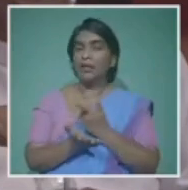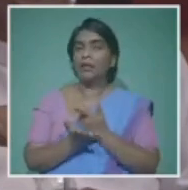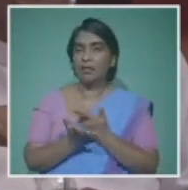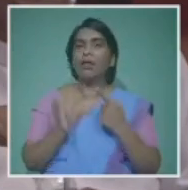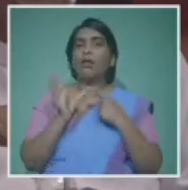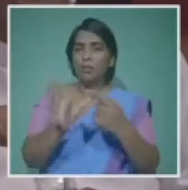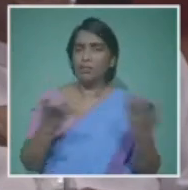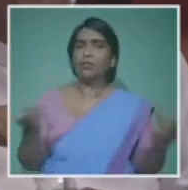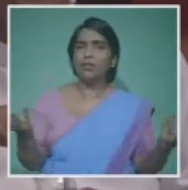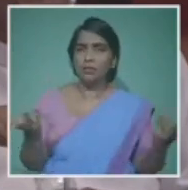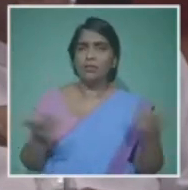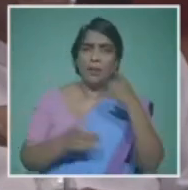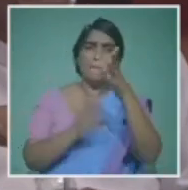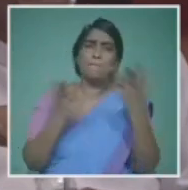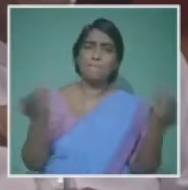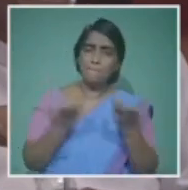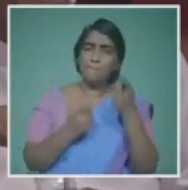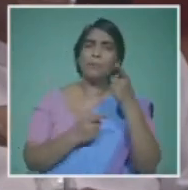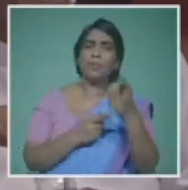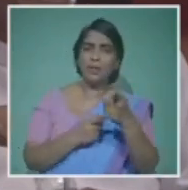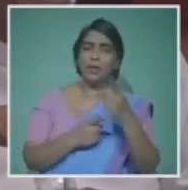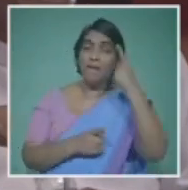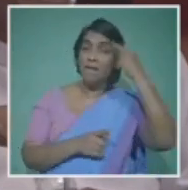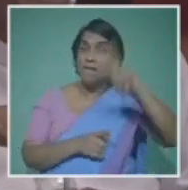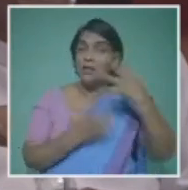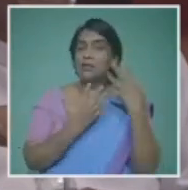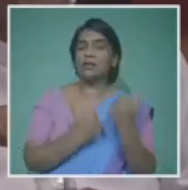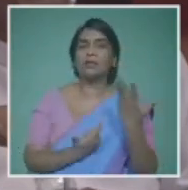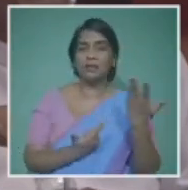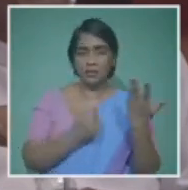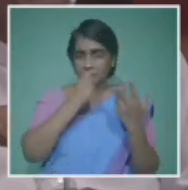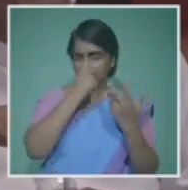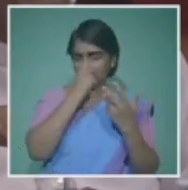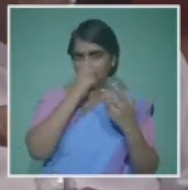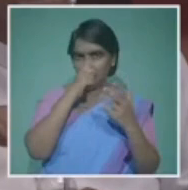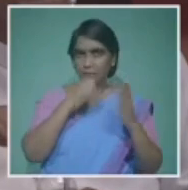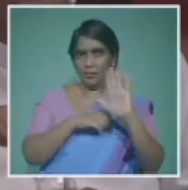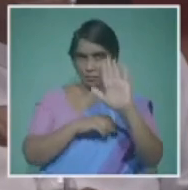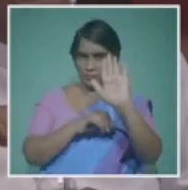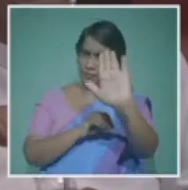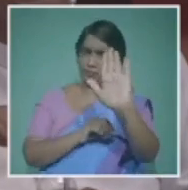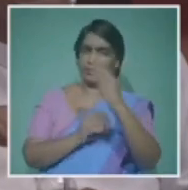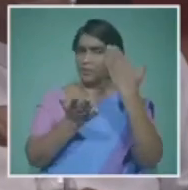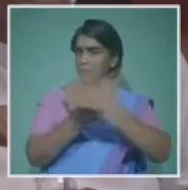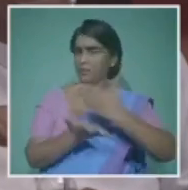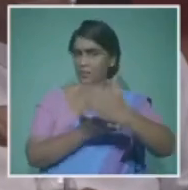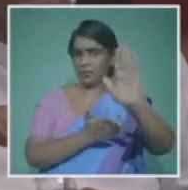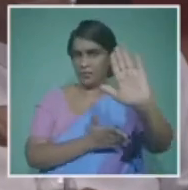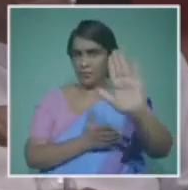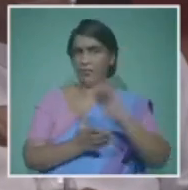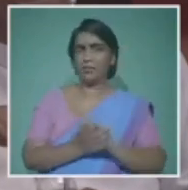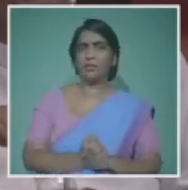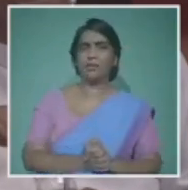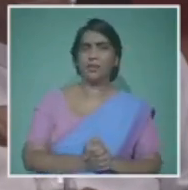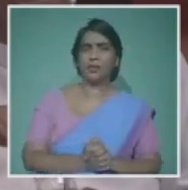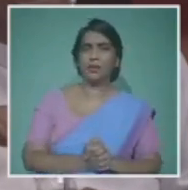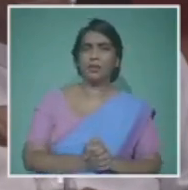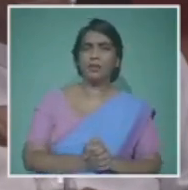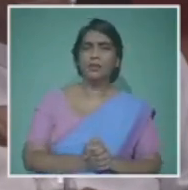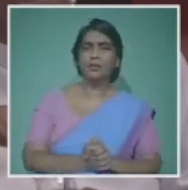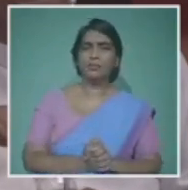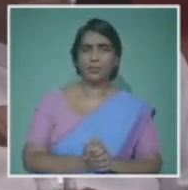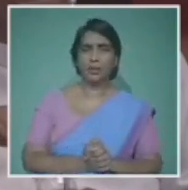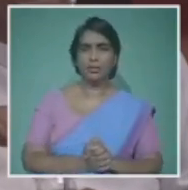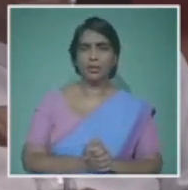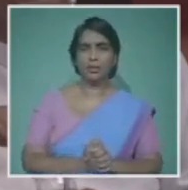mau utara, tapi orang di lantai beri lantai orang, miswa di tidak kan? Itu mau utara itu, please don't disturb me. Oh, mudah